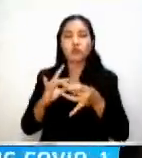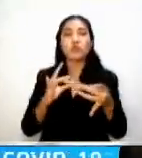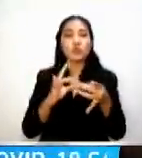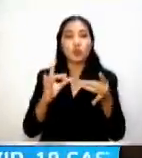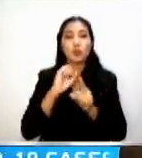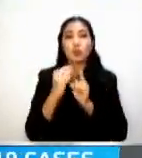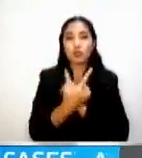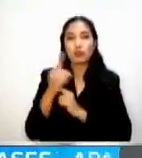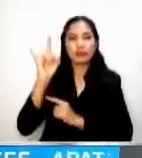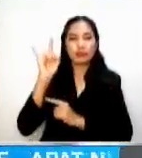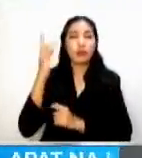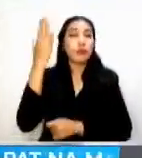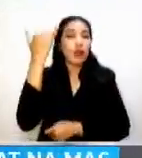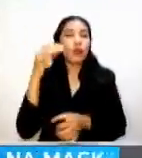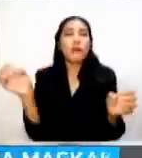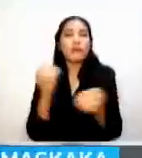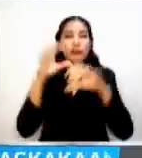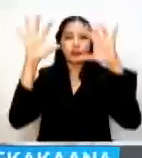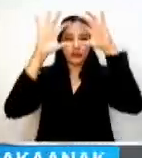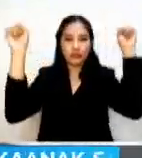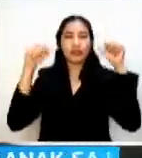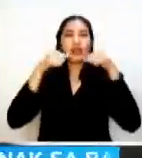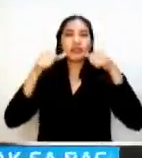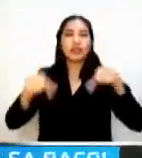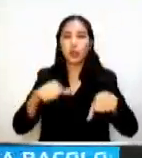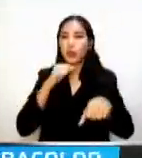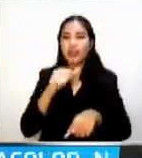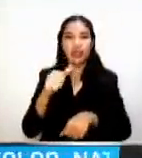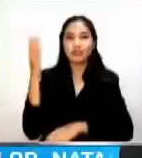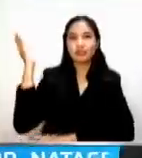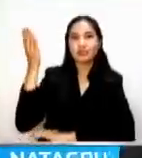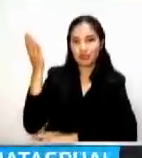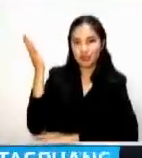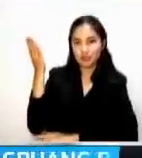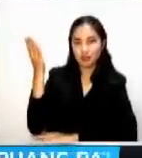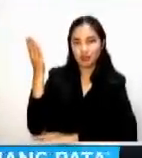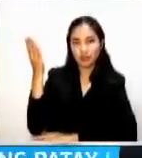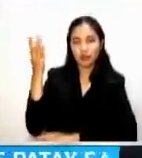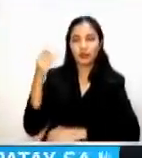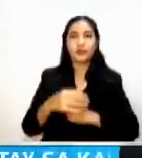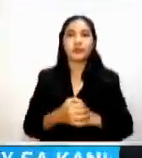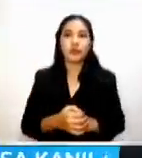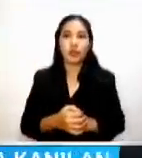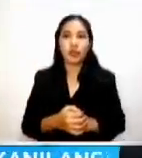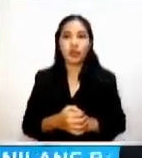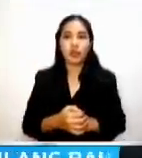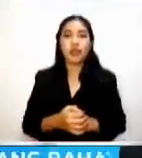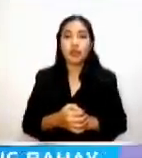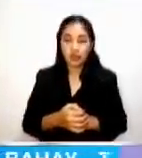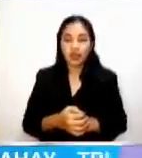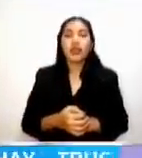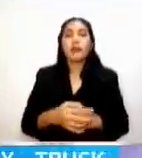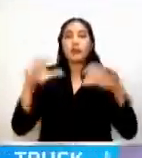Malacanang na hindi matutuloy ang itinakda niyang Talk to the People. Kasunod ng COVID cases sa ilang taga-Presidential Security Group at ni Defense